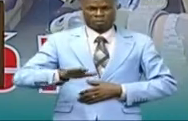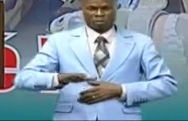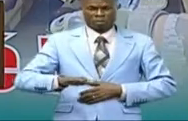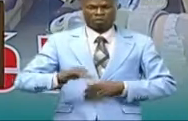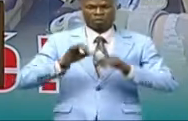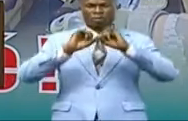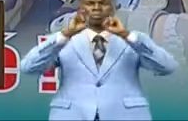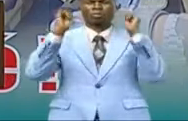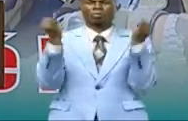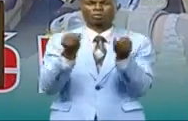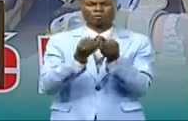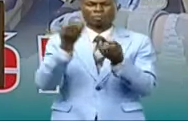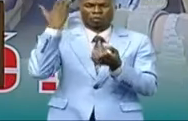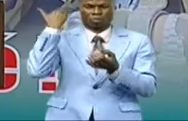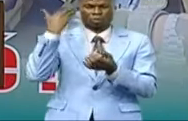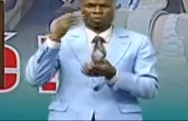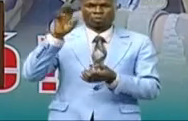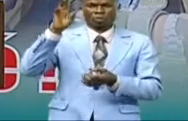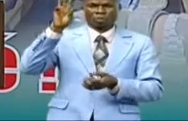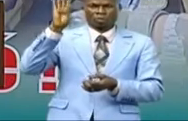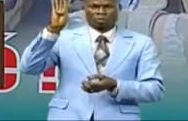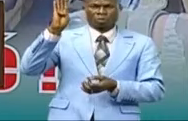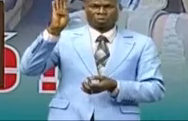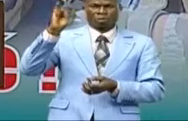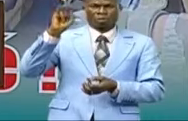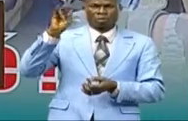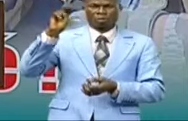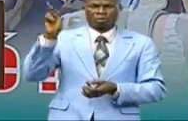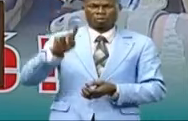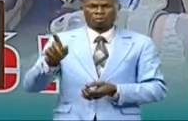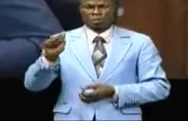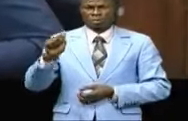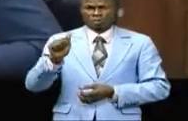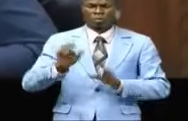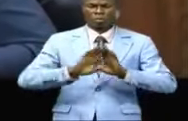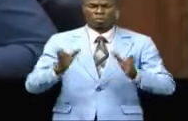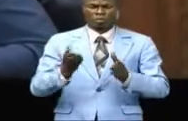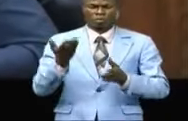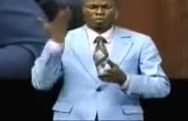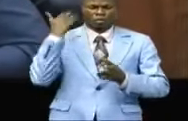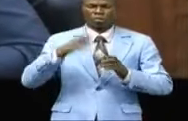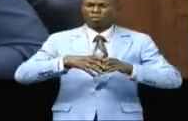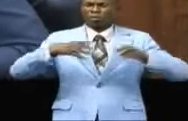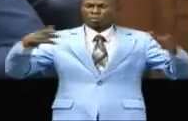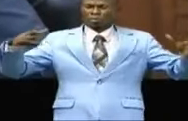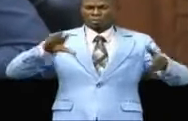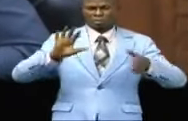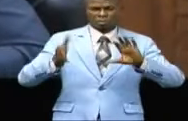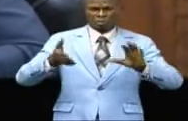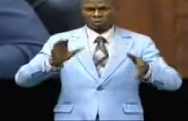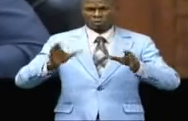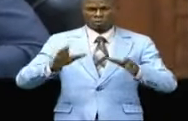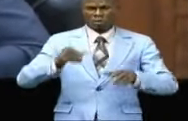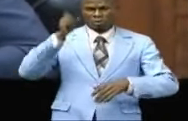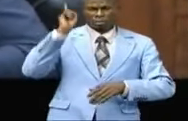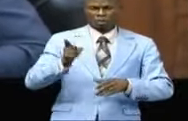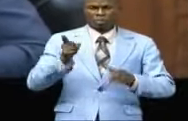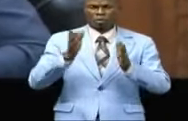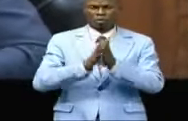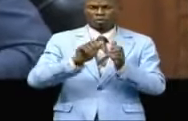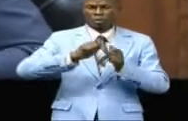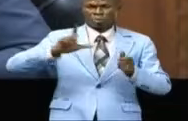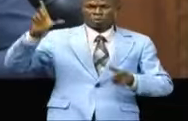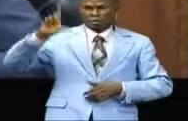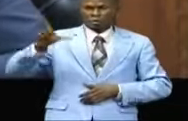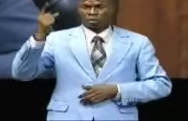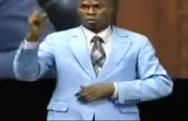l'usine de traitement d'eau des Binza Ozone, dotée d'une capacité de production journalière estimée à 110 000 m3 d'eau